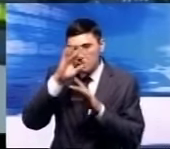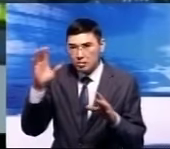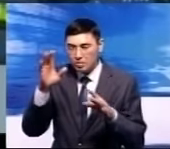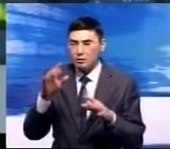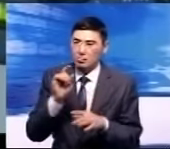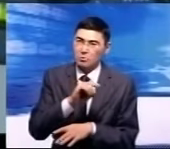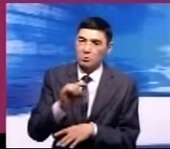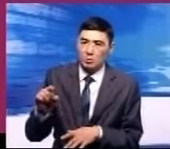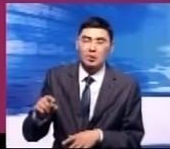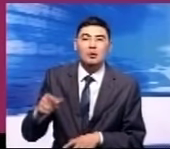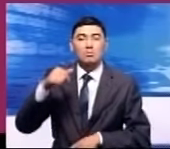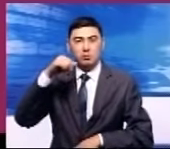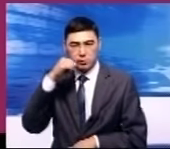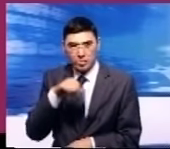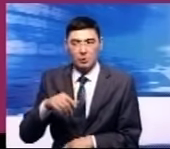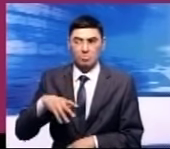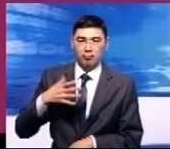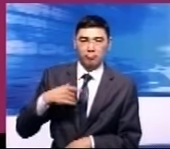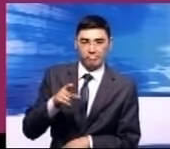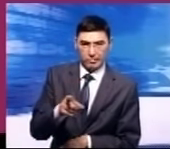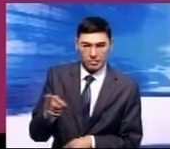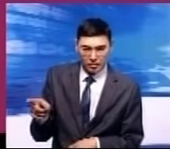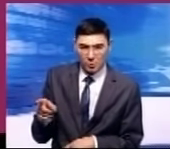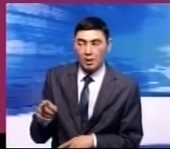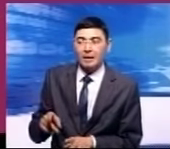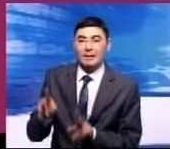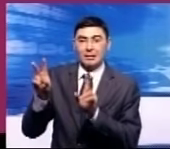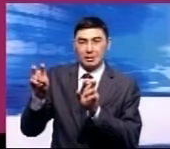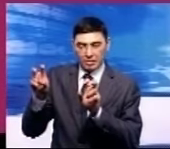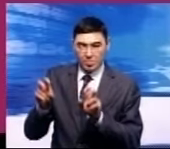телеканалу весьма закономерно считают ученые.